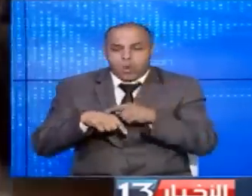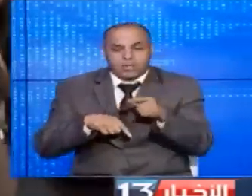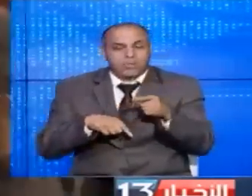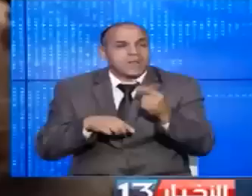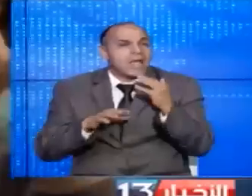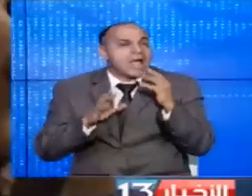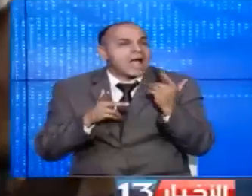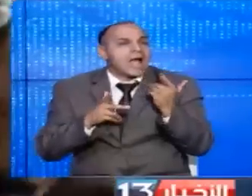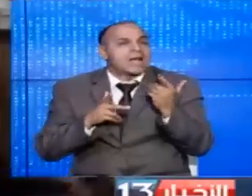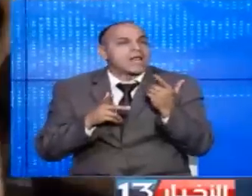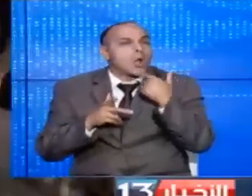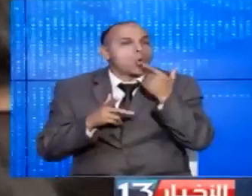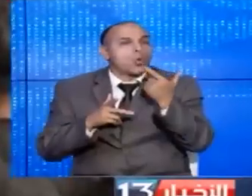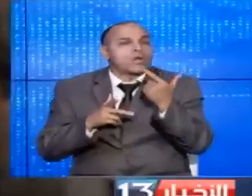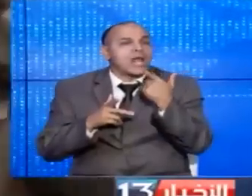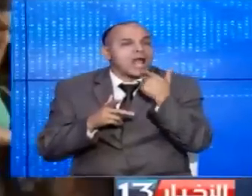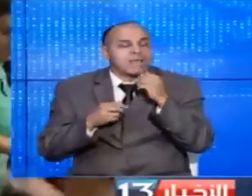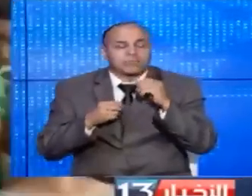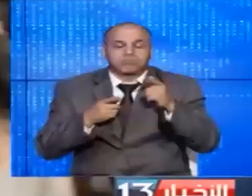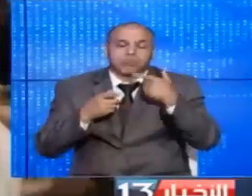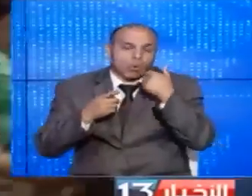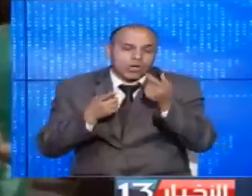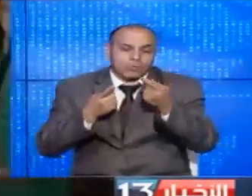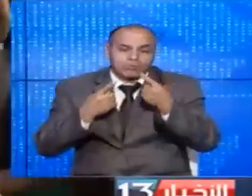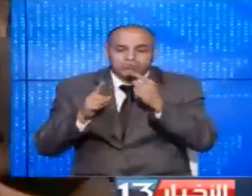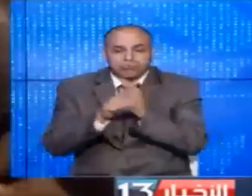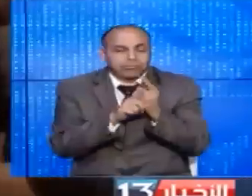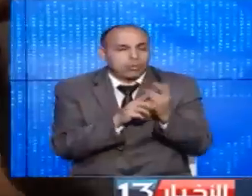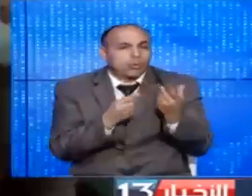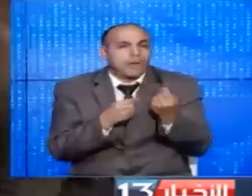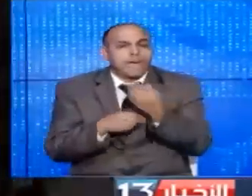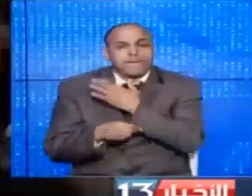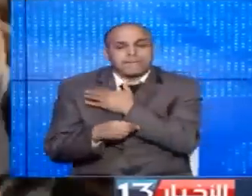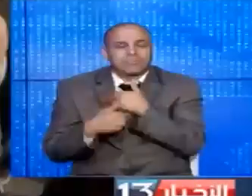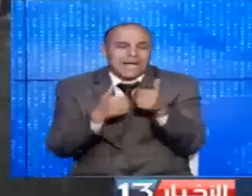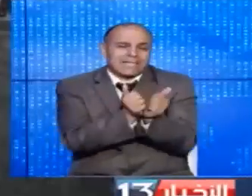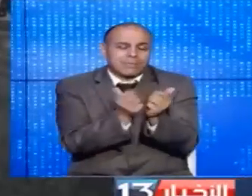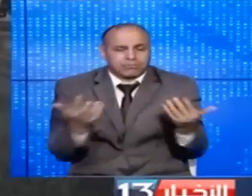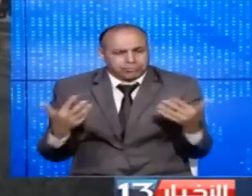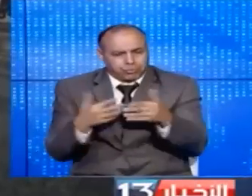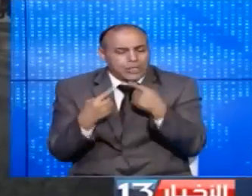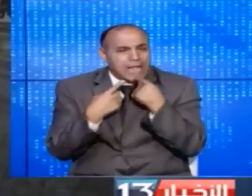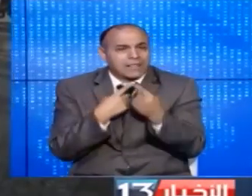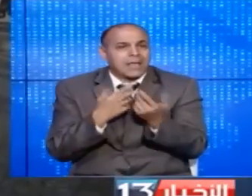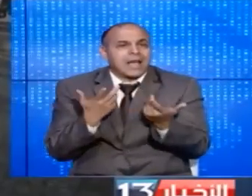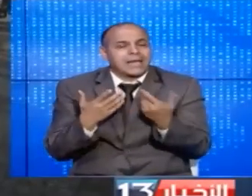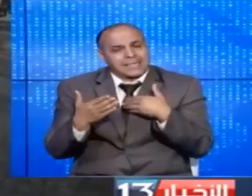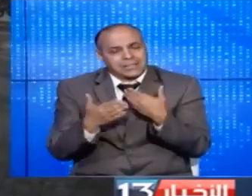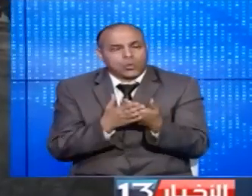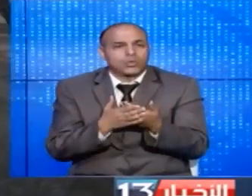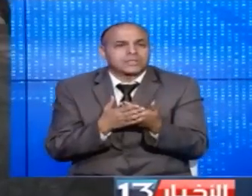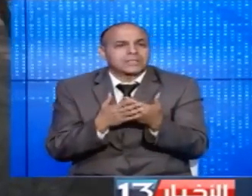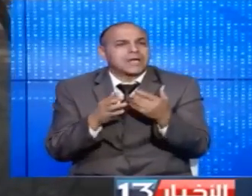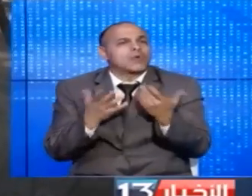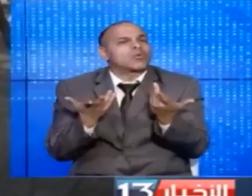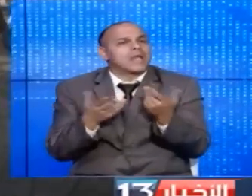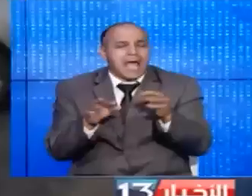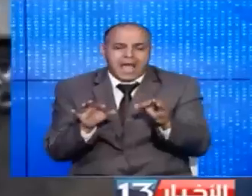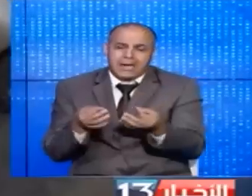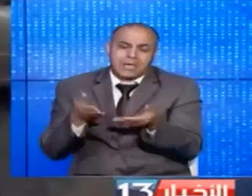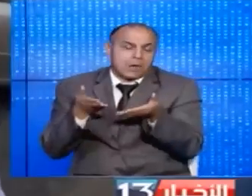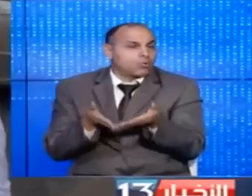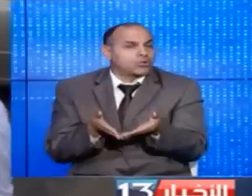من أجل تطويق الأزمة بعقد سلسلة من اللقاءات مع الفرقاء السياسيين من أجل التوصل إلى حزمة من